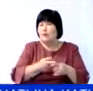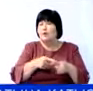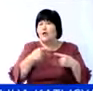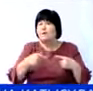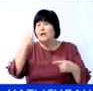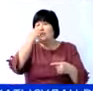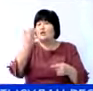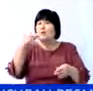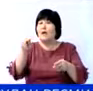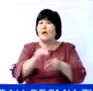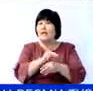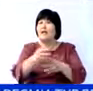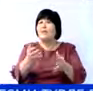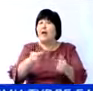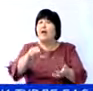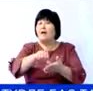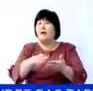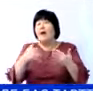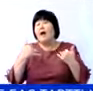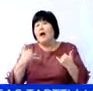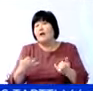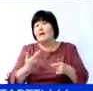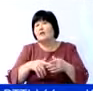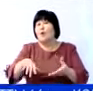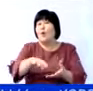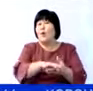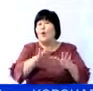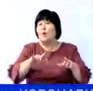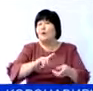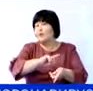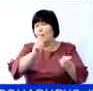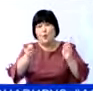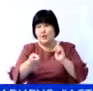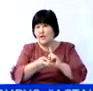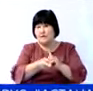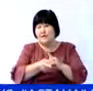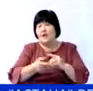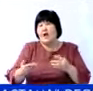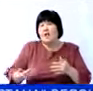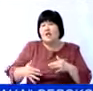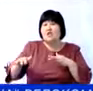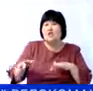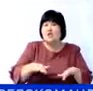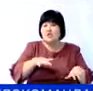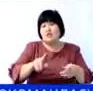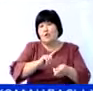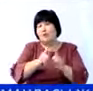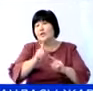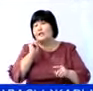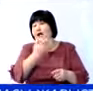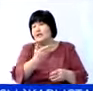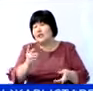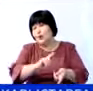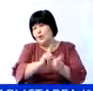бірнеше жыл бұрын тәрбие алғанбыз. Ал қазір енді қоғам да өзгеріп жатыр, тыныс тіршілік те өзгеріп жатыр, жастар да